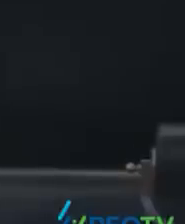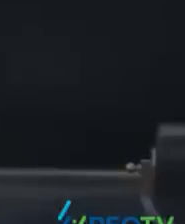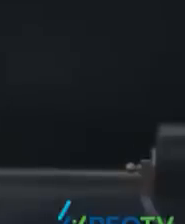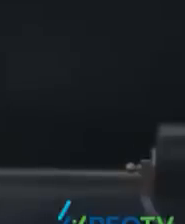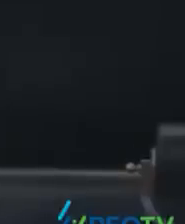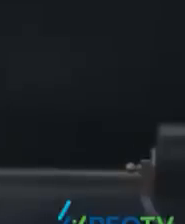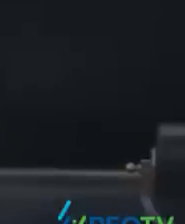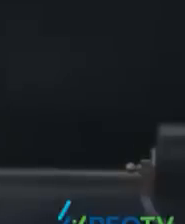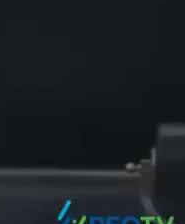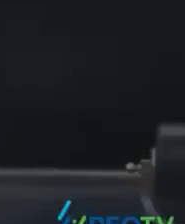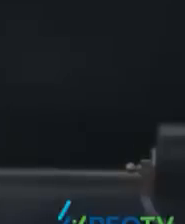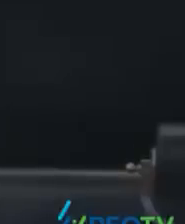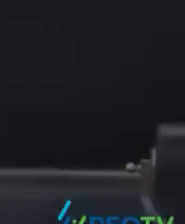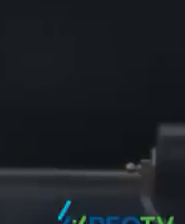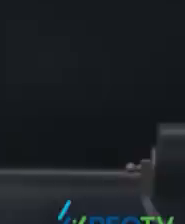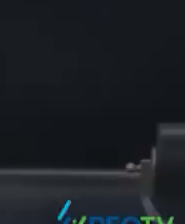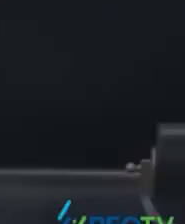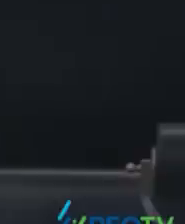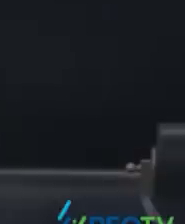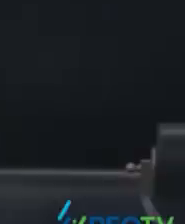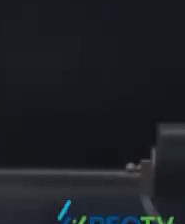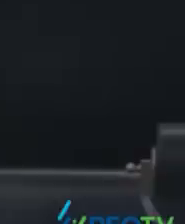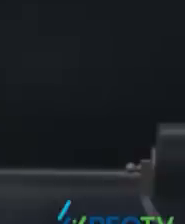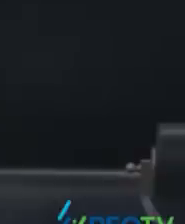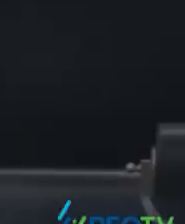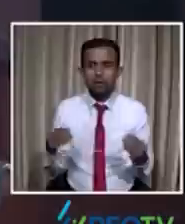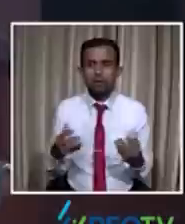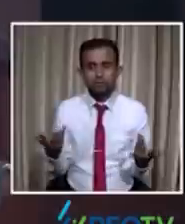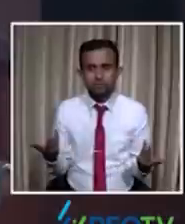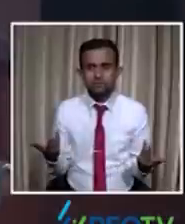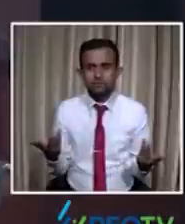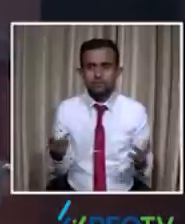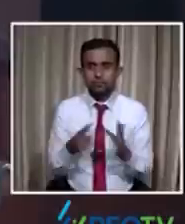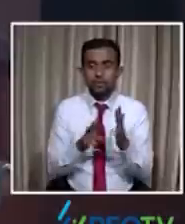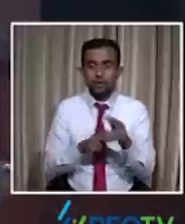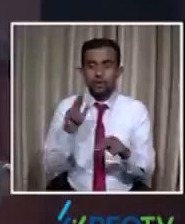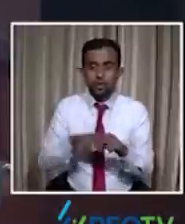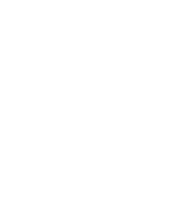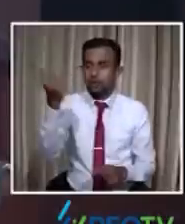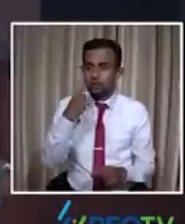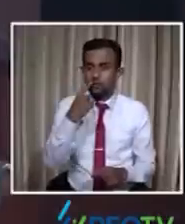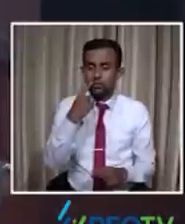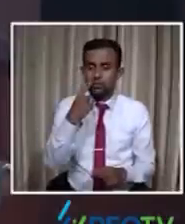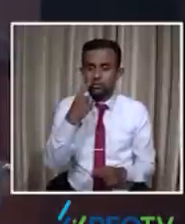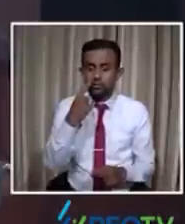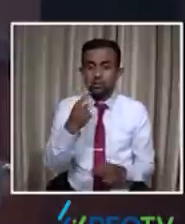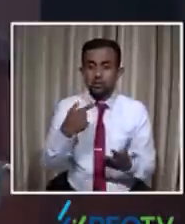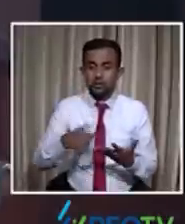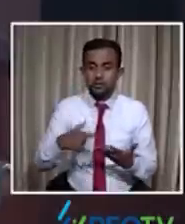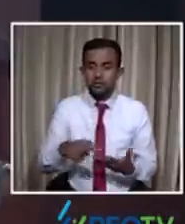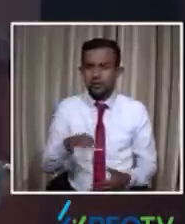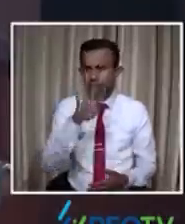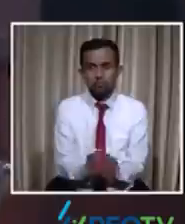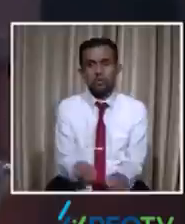සහය ලබා ගත්තම අපේ සියලුම ප්‍රශ්න ආර්ථික ප්‍රශ්න අතුරුදහන් වෙයි කියලා. IMF එක යෝජනා කළා දිනවා කාරණා හතරක් පාක්